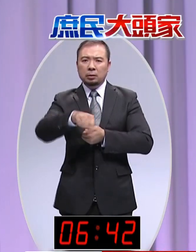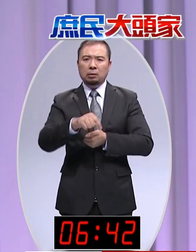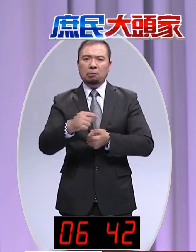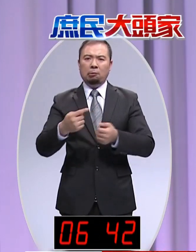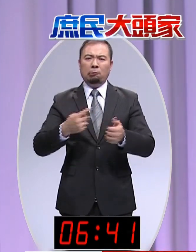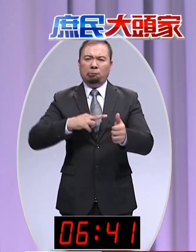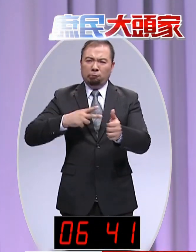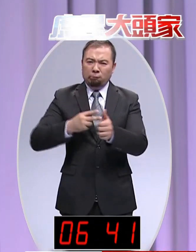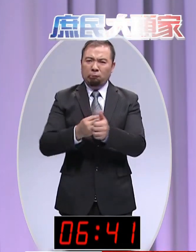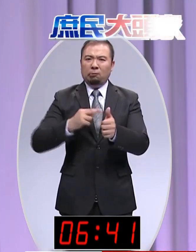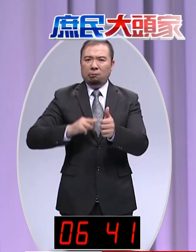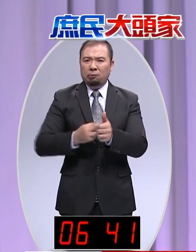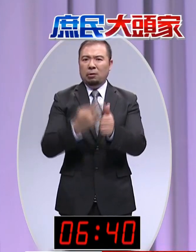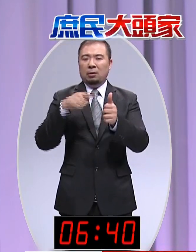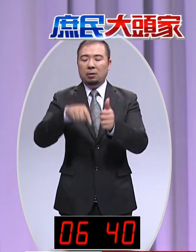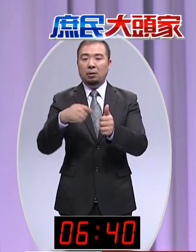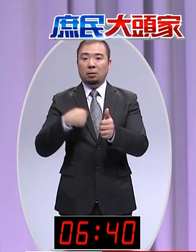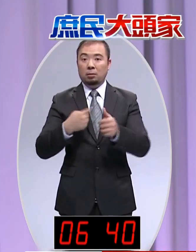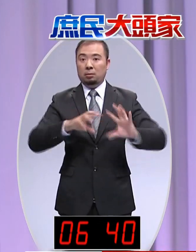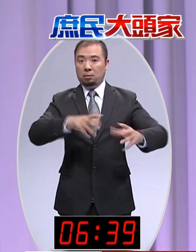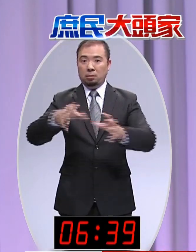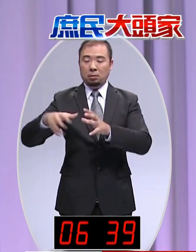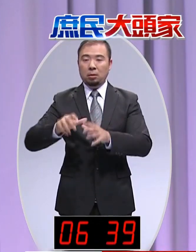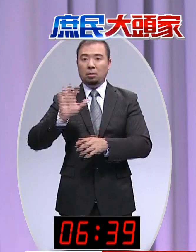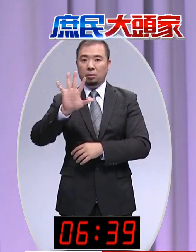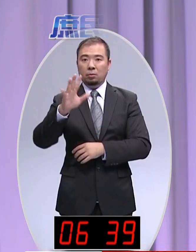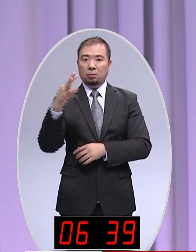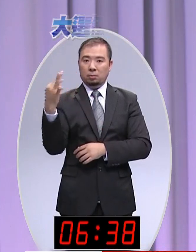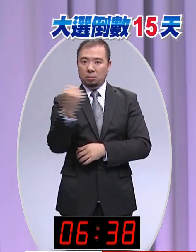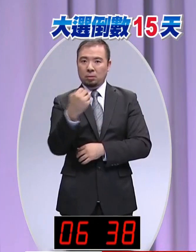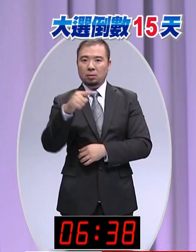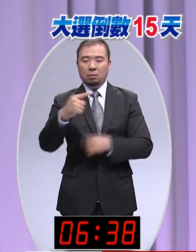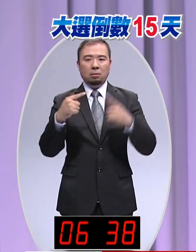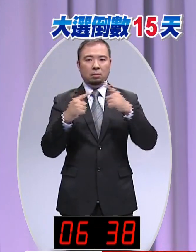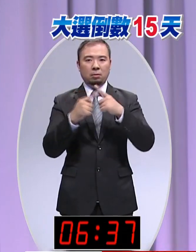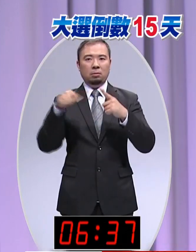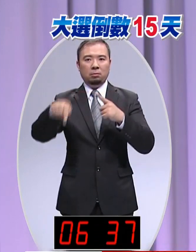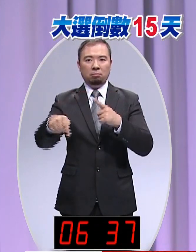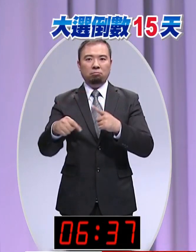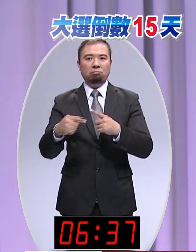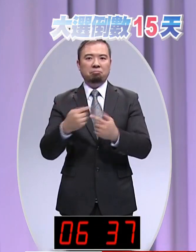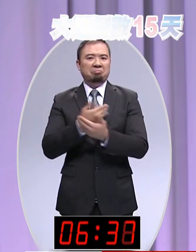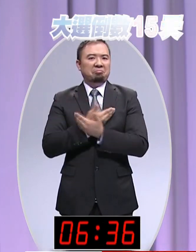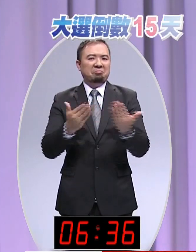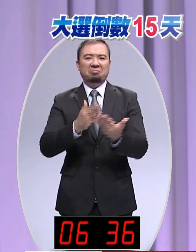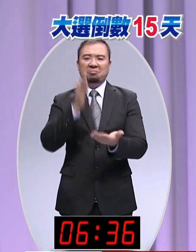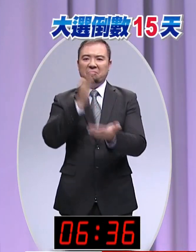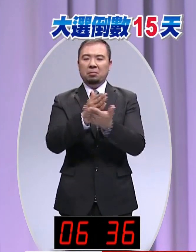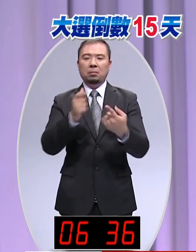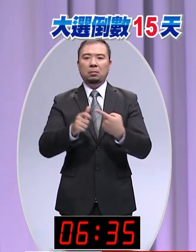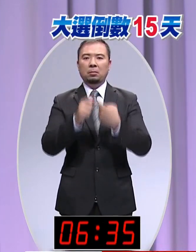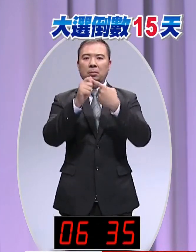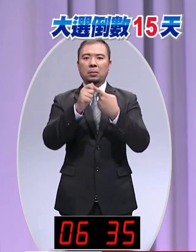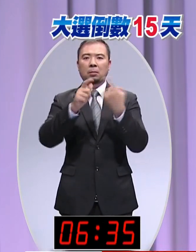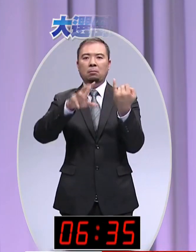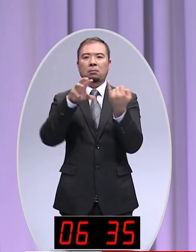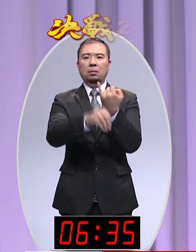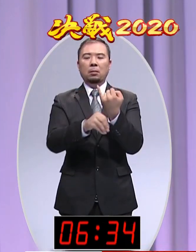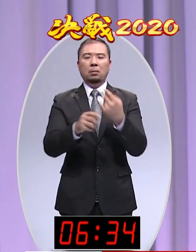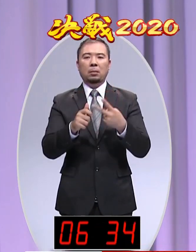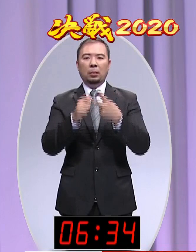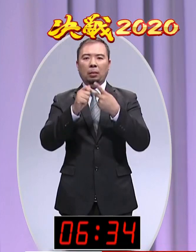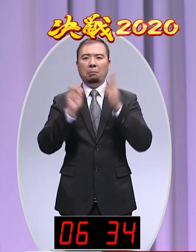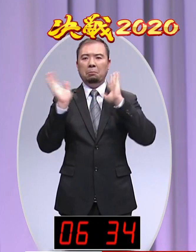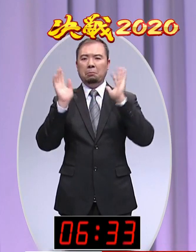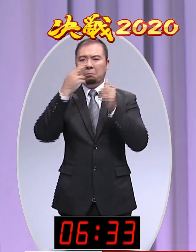界上有几种人是绝对不能原谅，韩国瑜当总统绝对不会客气，第一，强奸妇女，第二，虐待